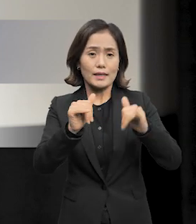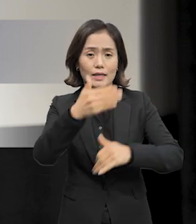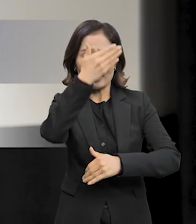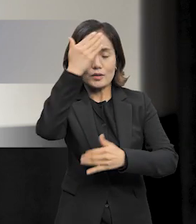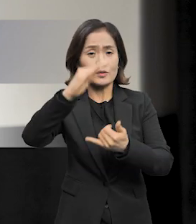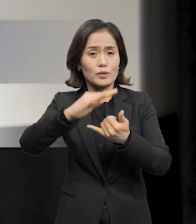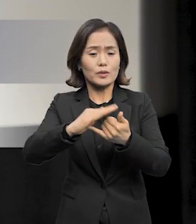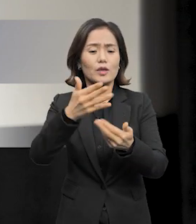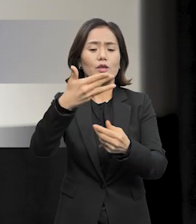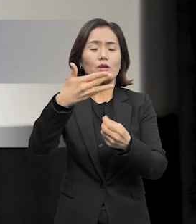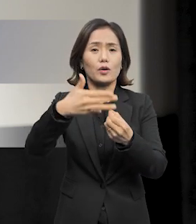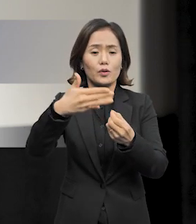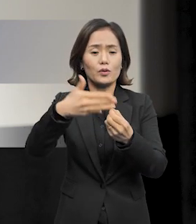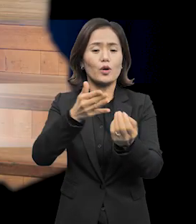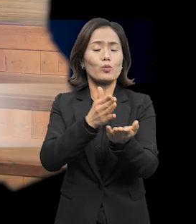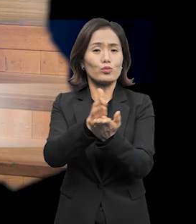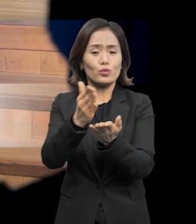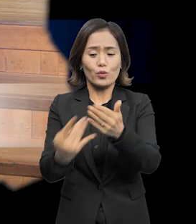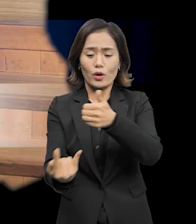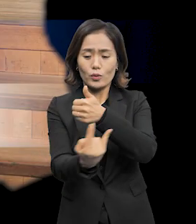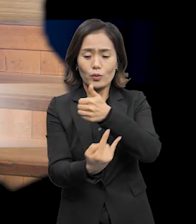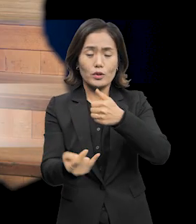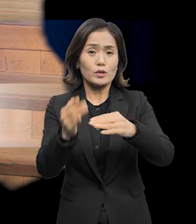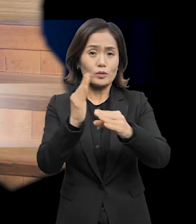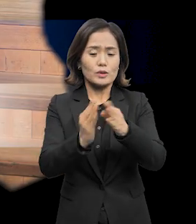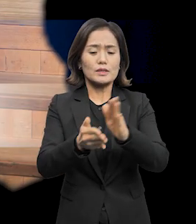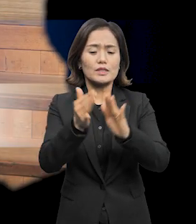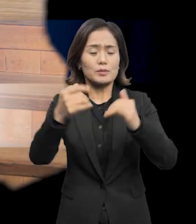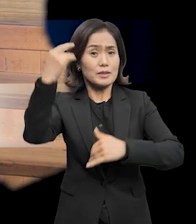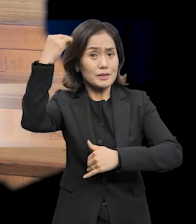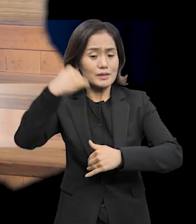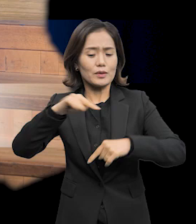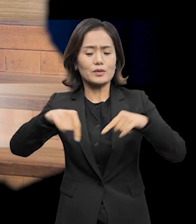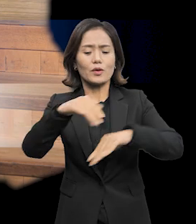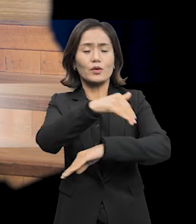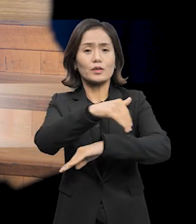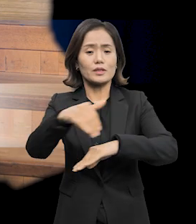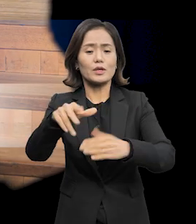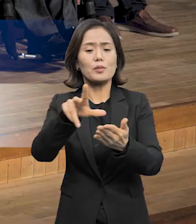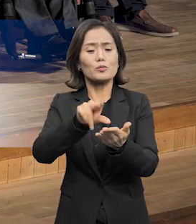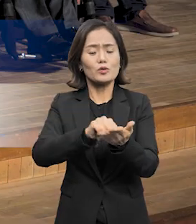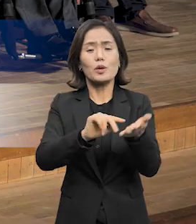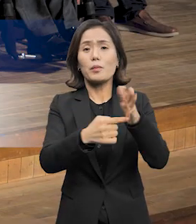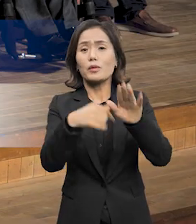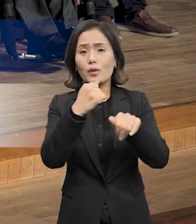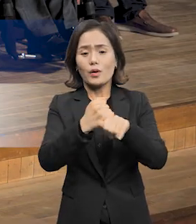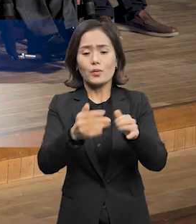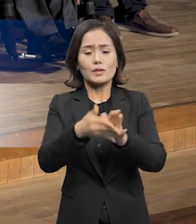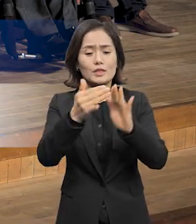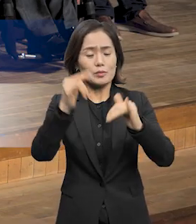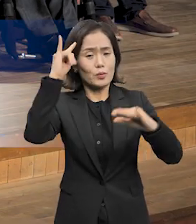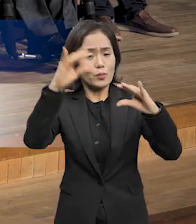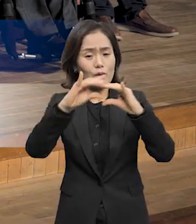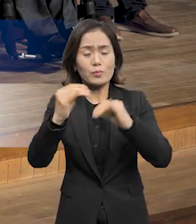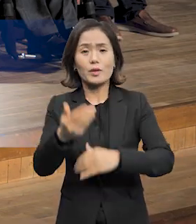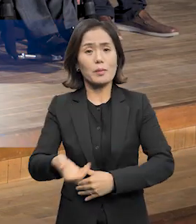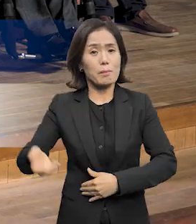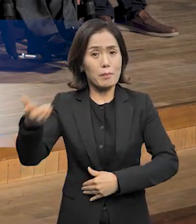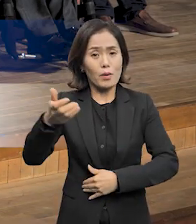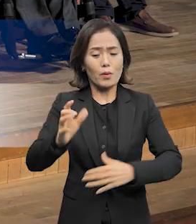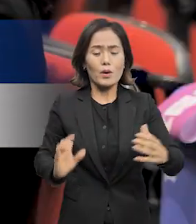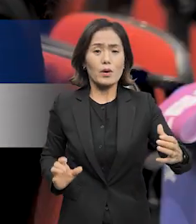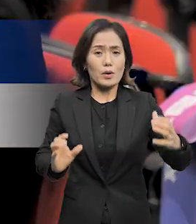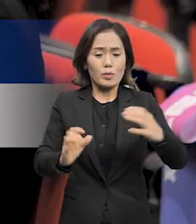장애인 청소년 등 8개 분과위원회를 중심으로 시민이 체감하는 정책을 중점 발굴해 시민공감대를 높이는